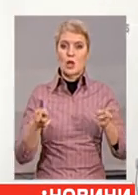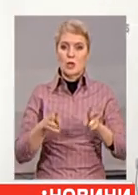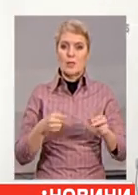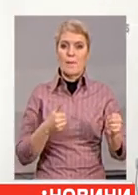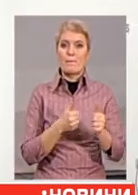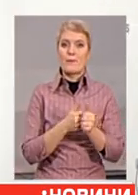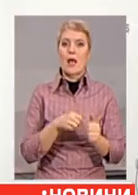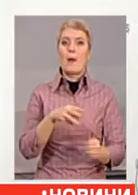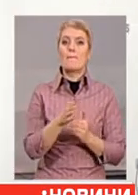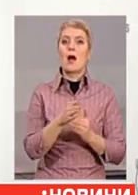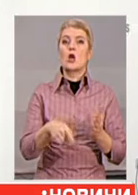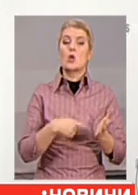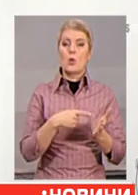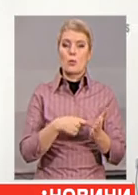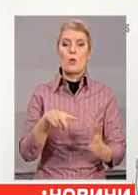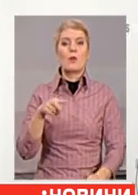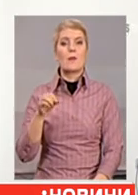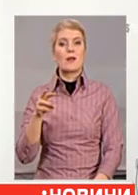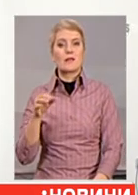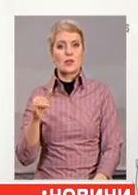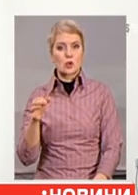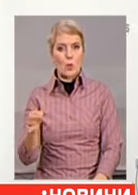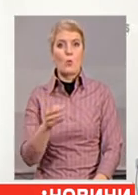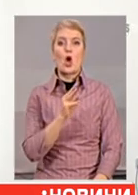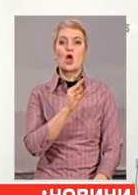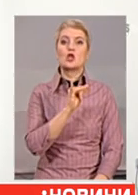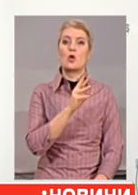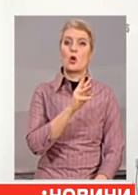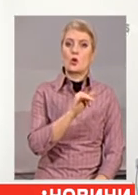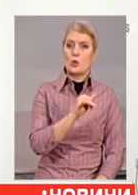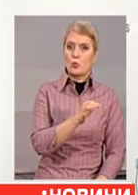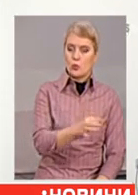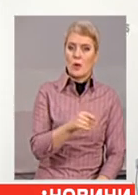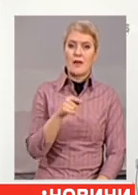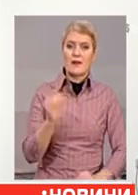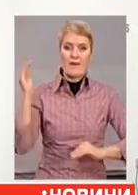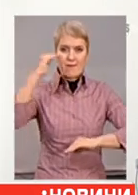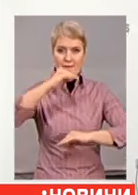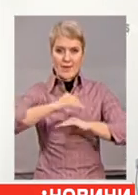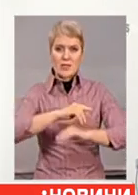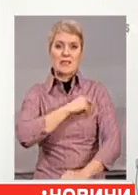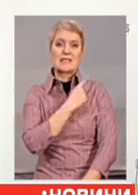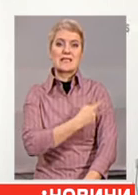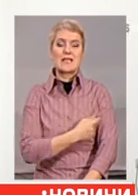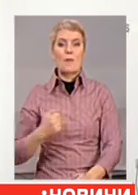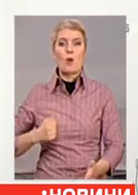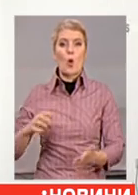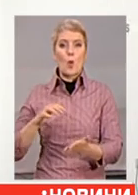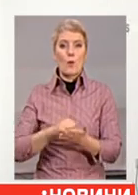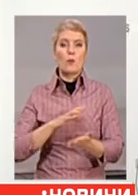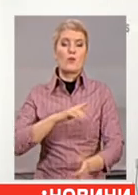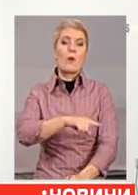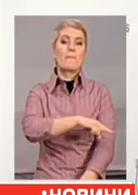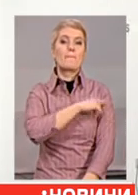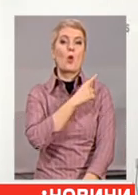Маріуполя, особливо у Лебединському і Широкіному. Там вчора пізно ввечері сили окупанта провели потужний мінометно-артилерійський